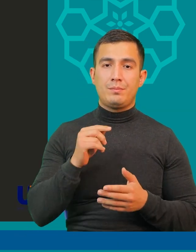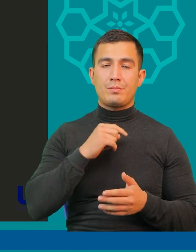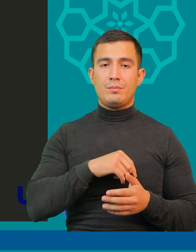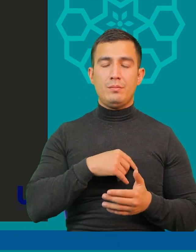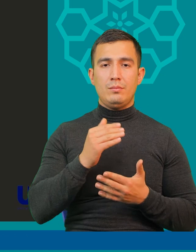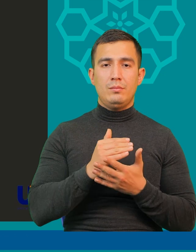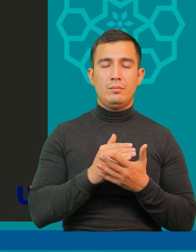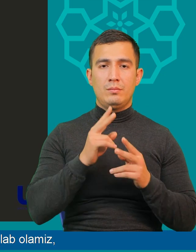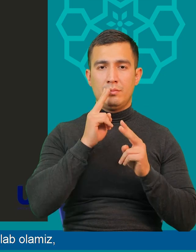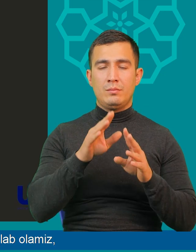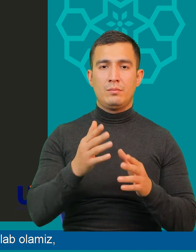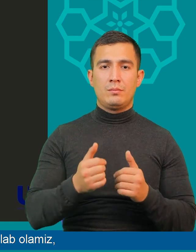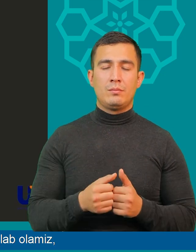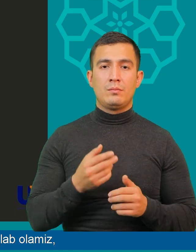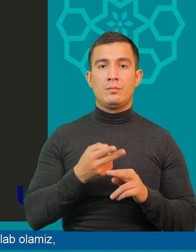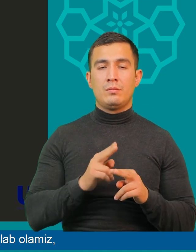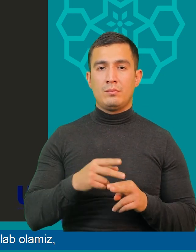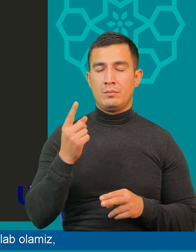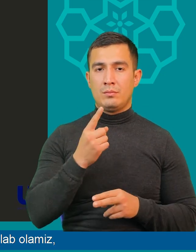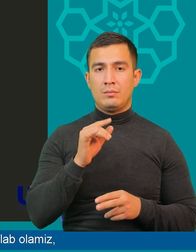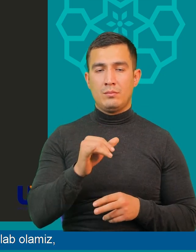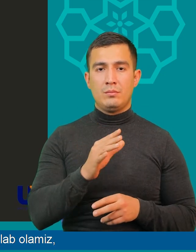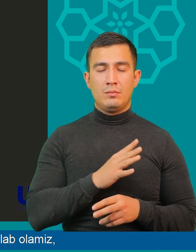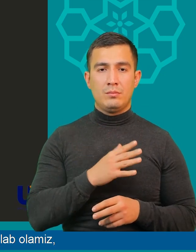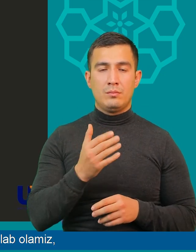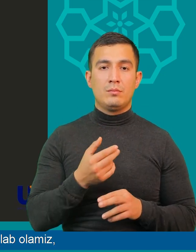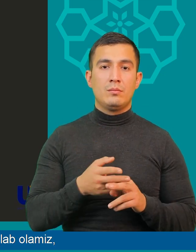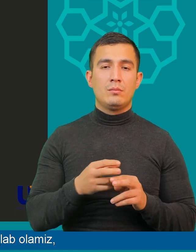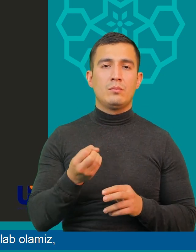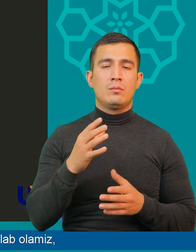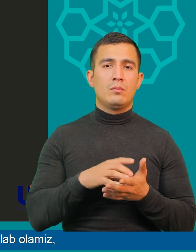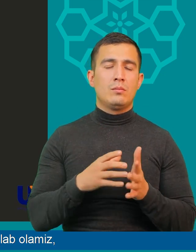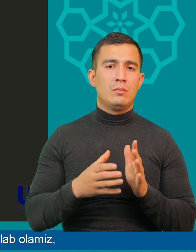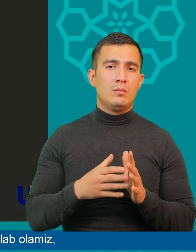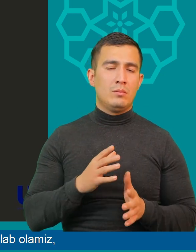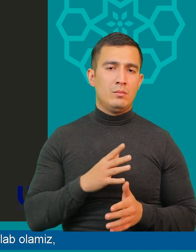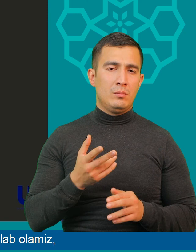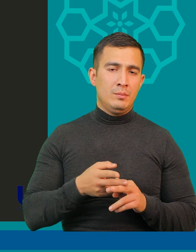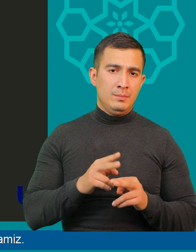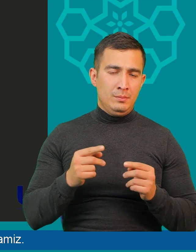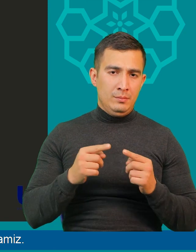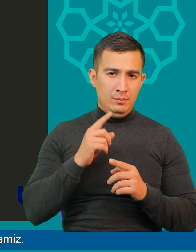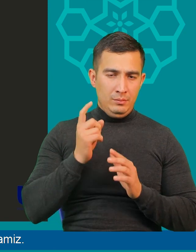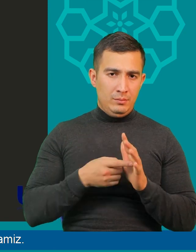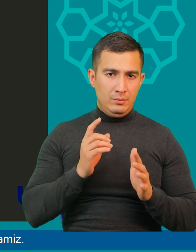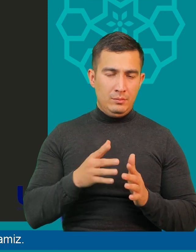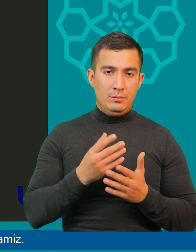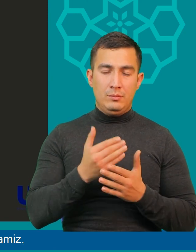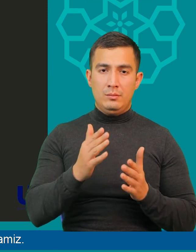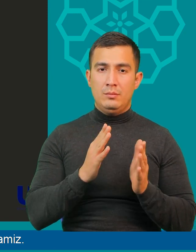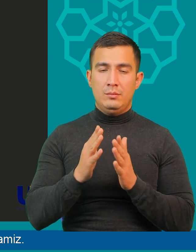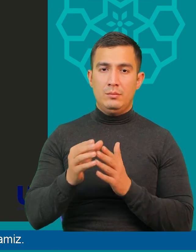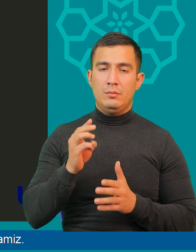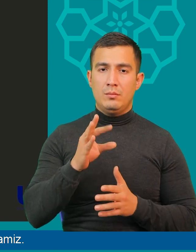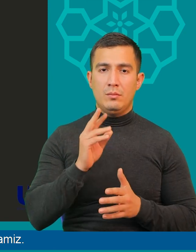Quyidagicha algoritm ishlatamiz. Ya'ni birinchi berilgan sonni necha xonali ekanligini aniqlab olamiz. Keyin uni juft yoki